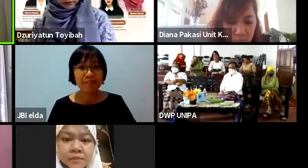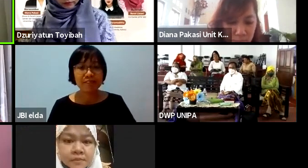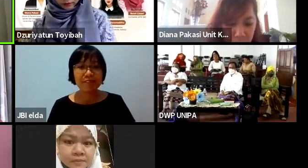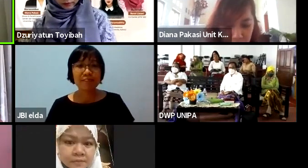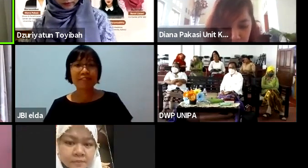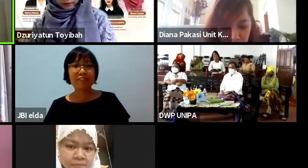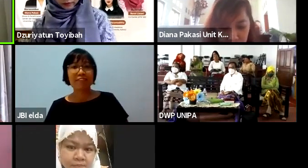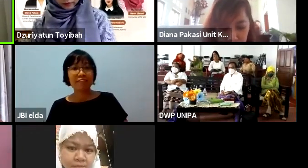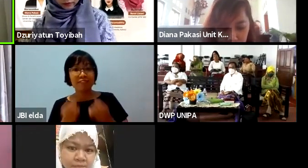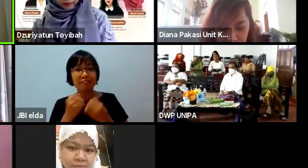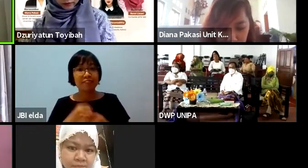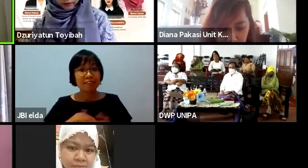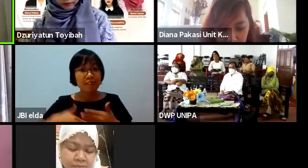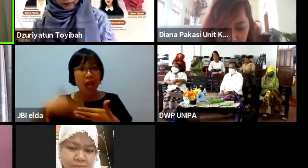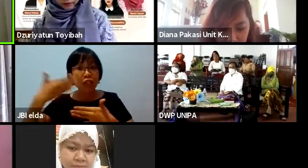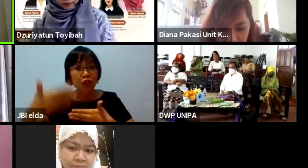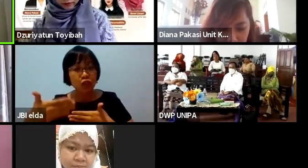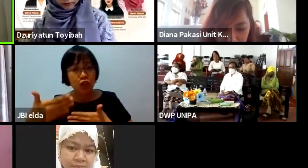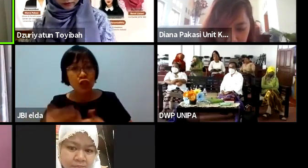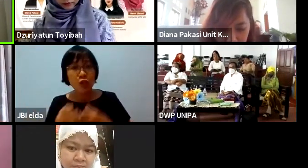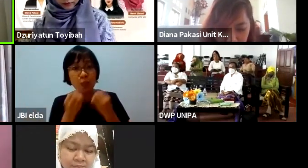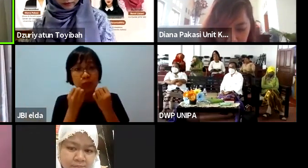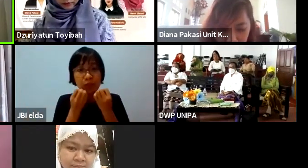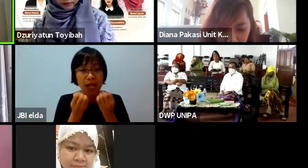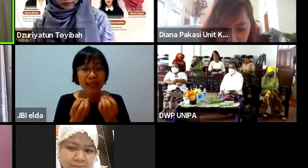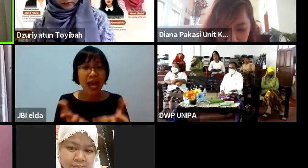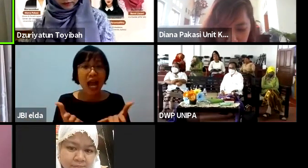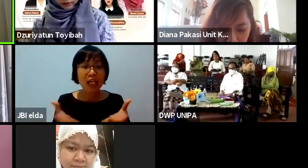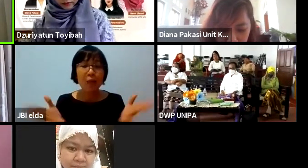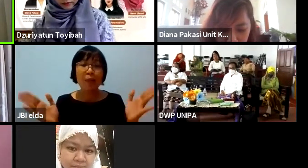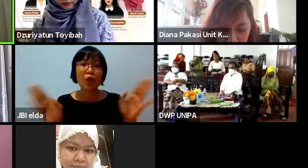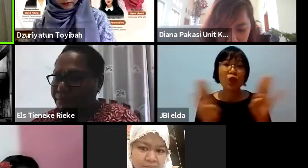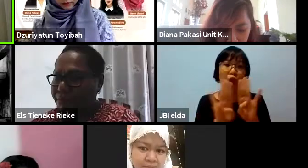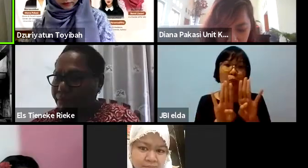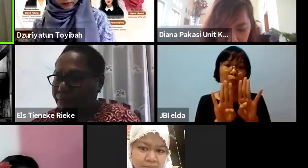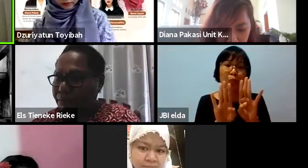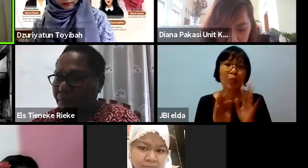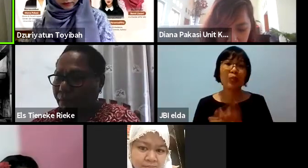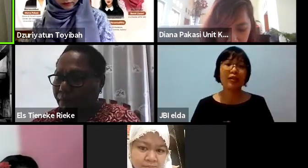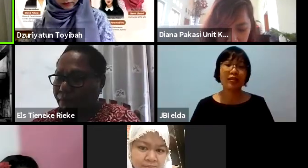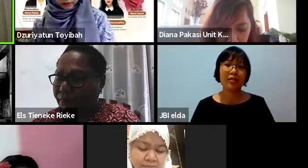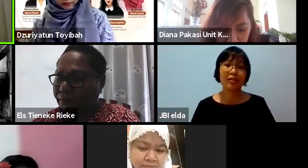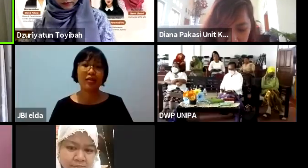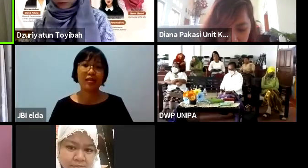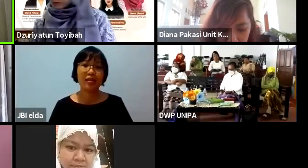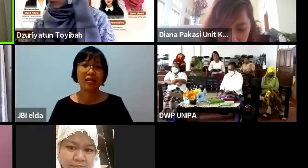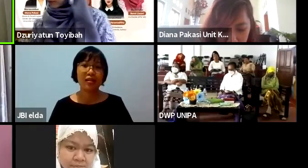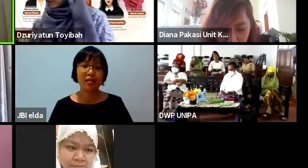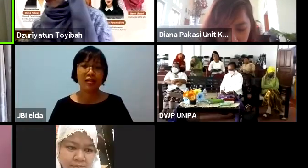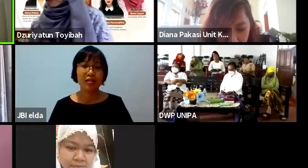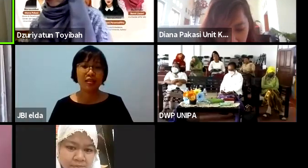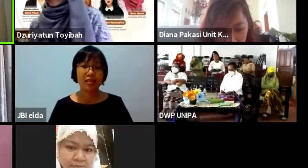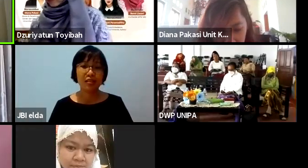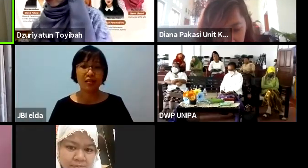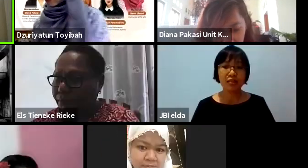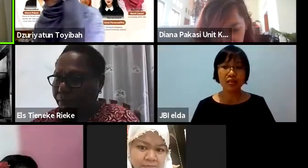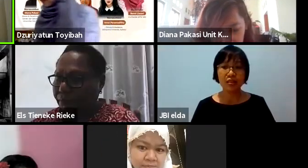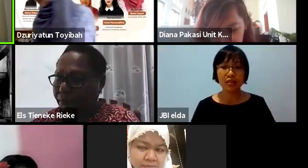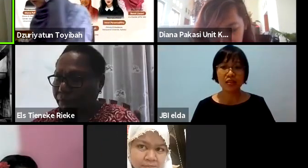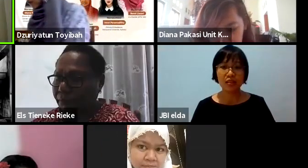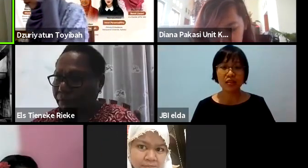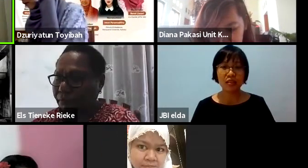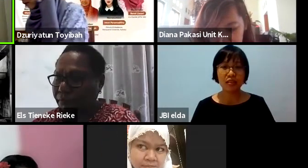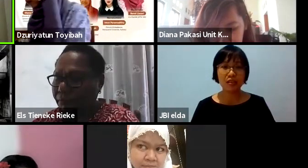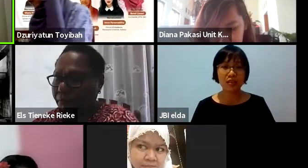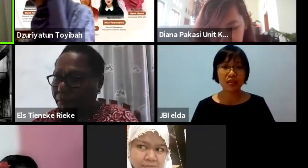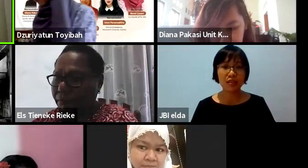ke semua narasumber. Tapi saya ingin juga meminta teman-teman nanti di closing statement itu